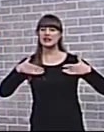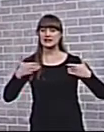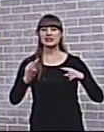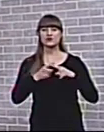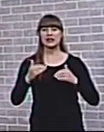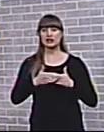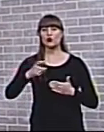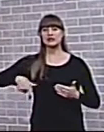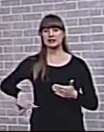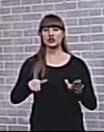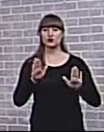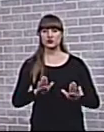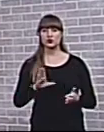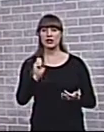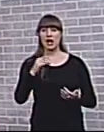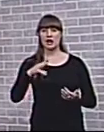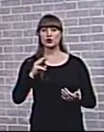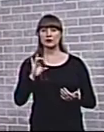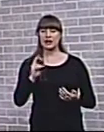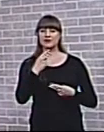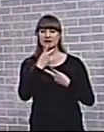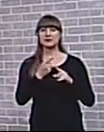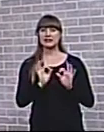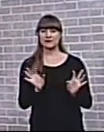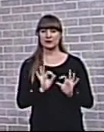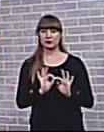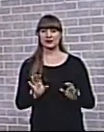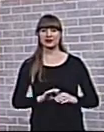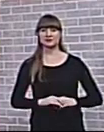Здравствуйте, это новости на Дону, в студии Артем Тарасов. Смотрите выпуски.